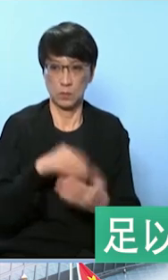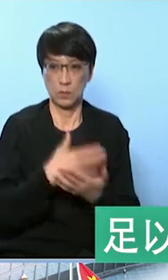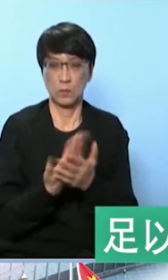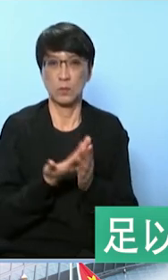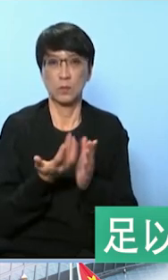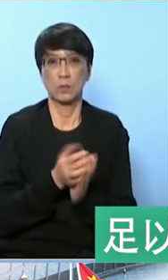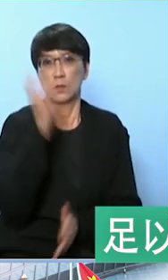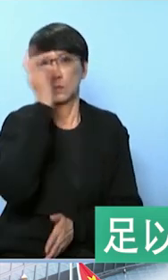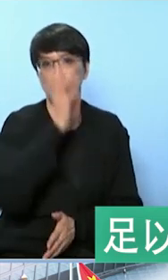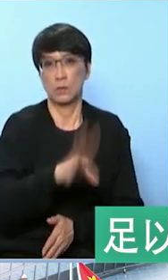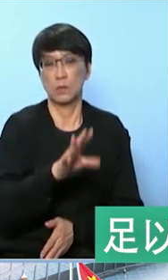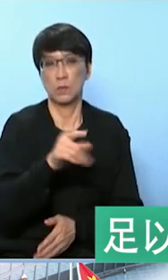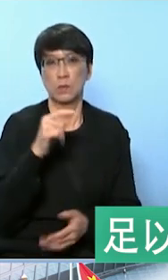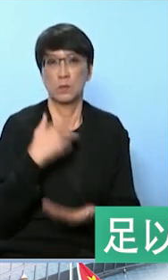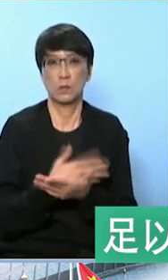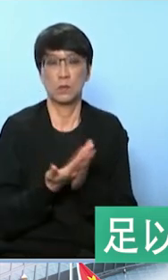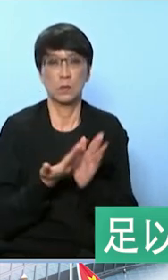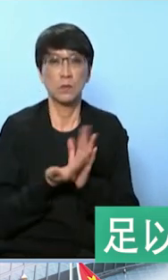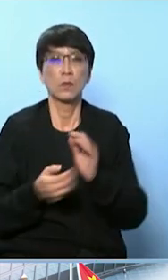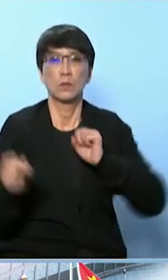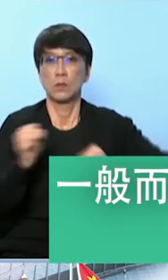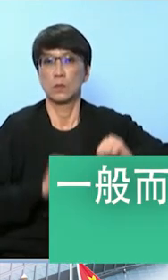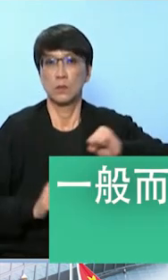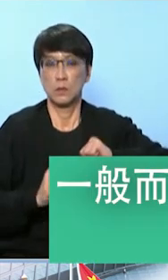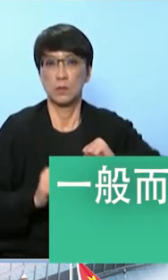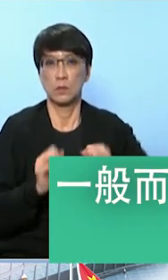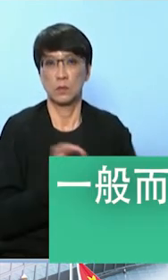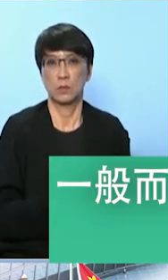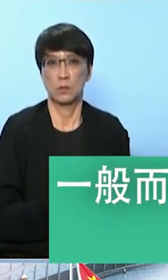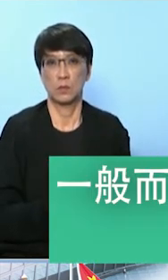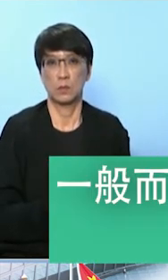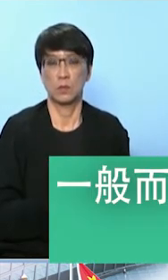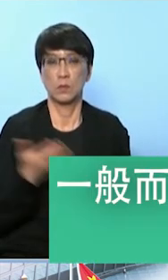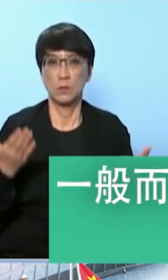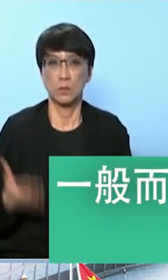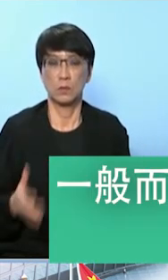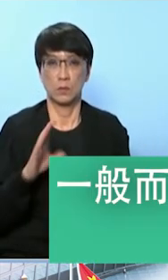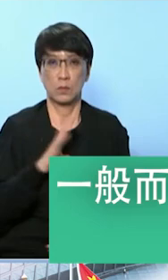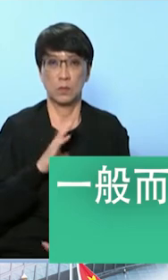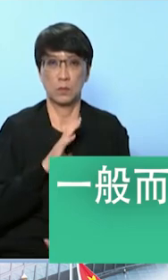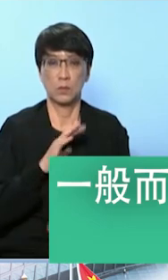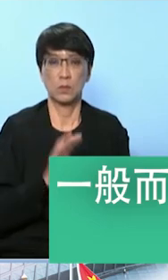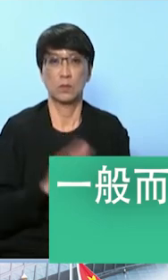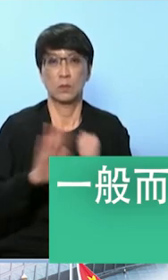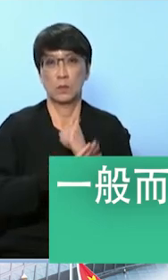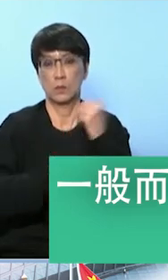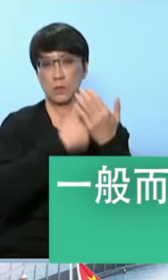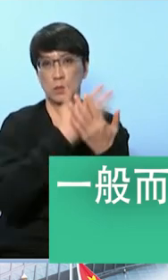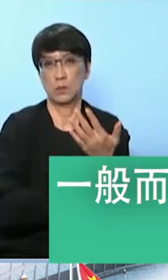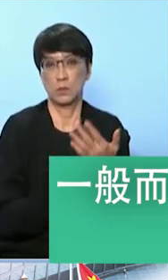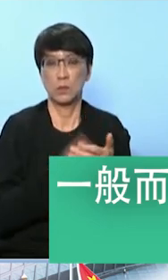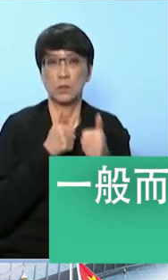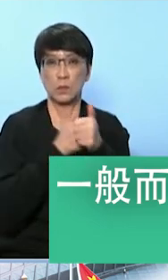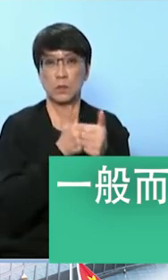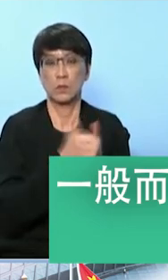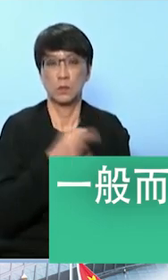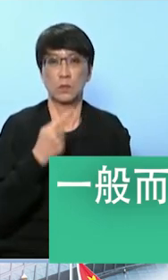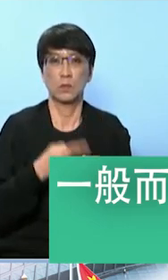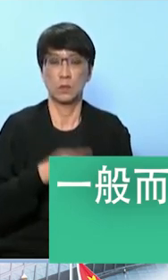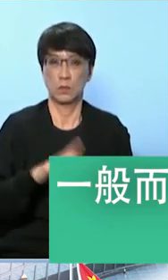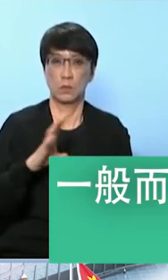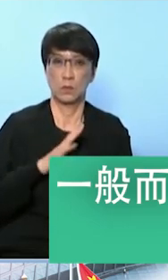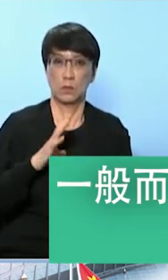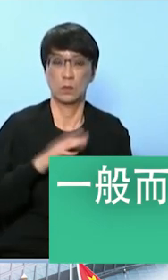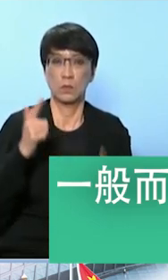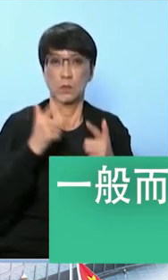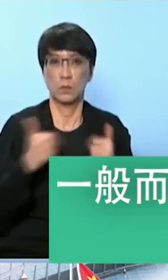辱區旗及區徽的行為。一般而言，在現實世界的法例會按實際的情況